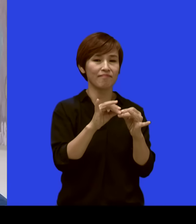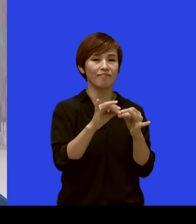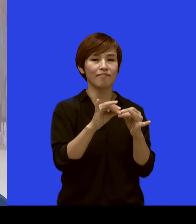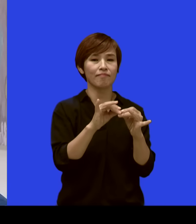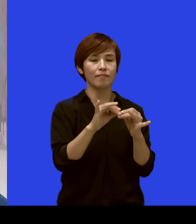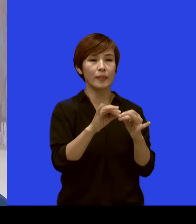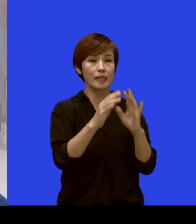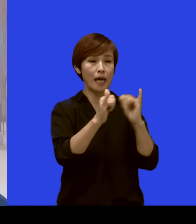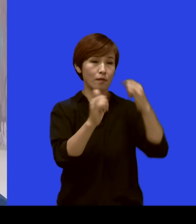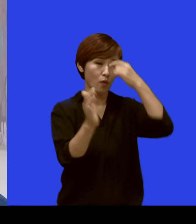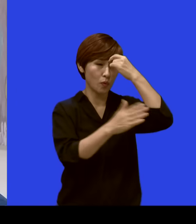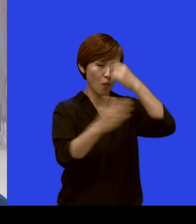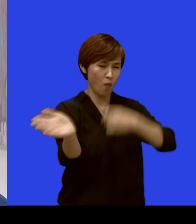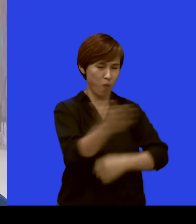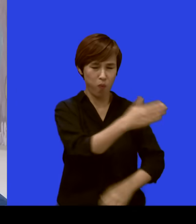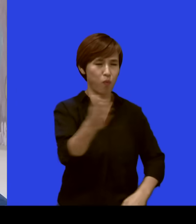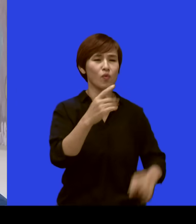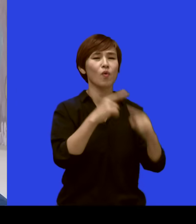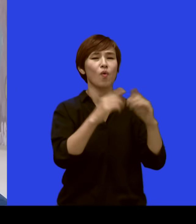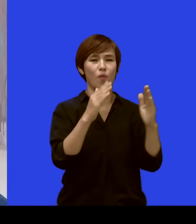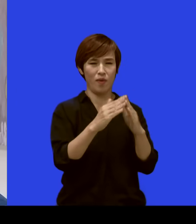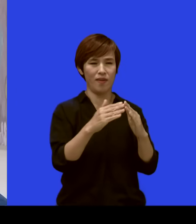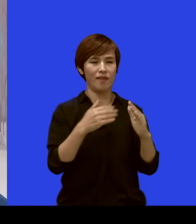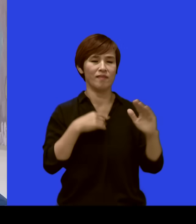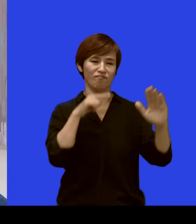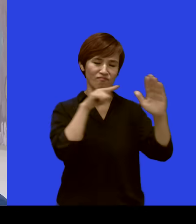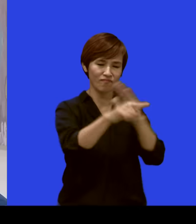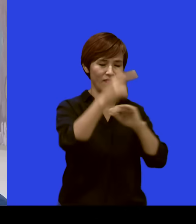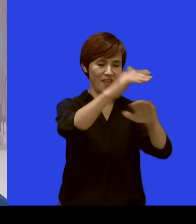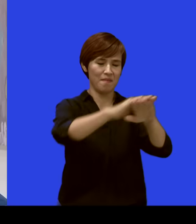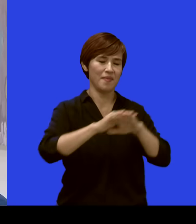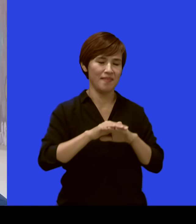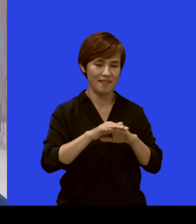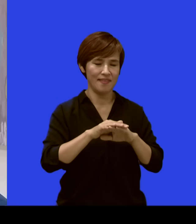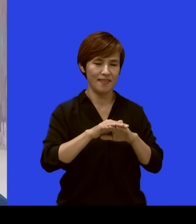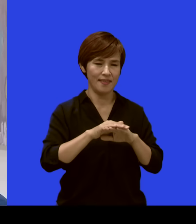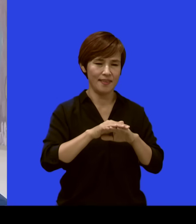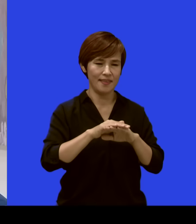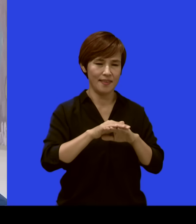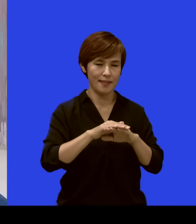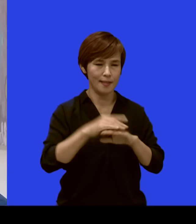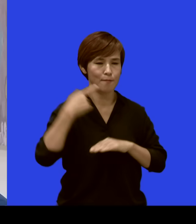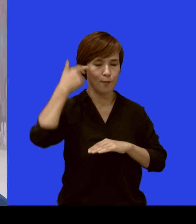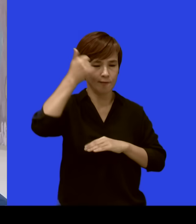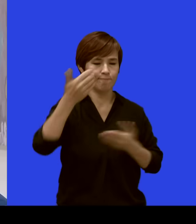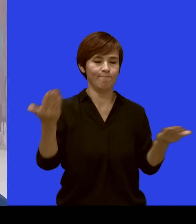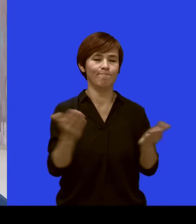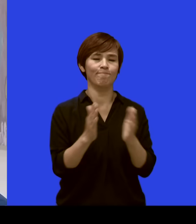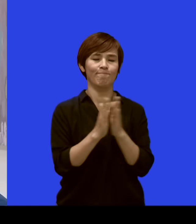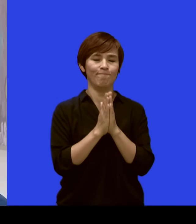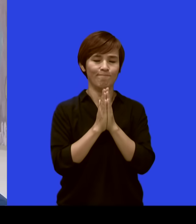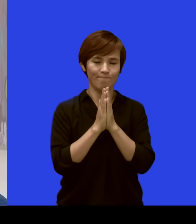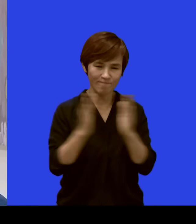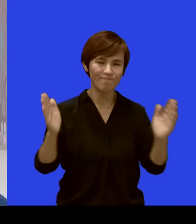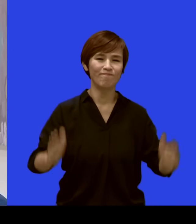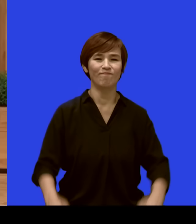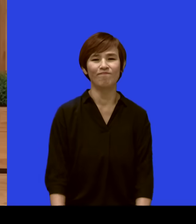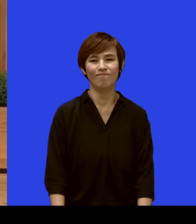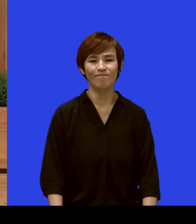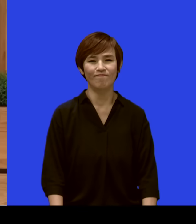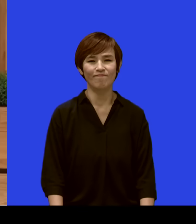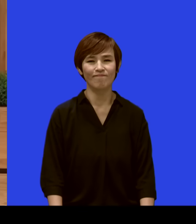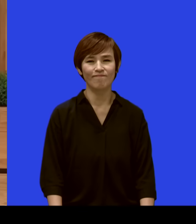없는 교회의 문을 다시 우리 5 식구가 들어가서 예배를 드리면서 제가 이제 목회로 빨려 들어가게